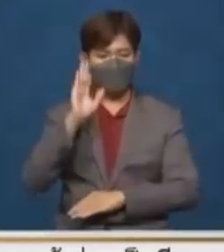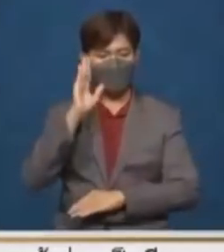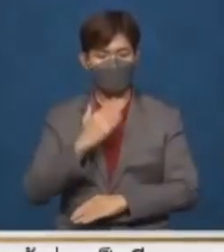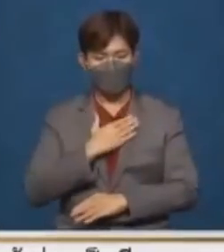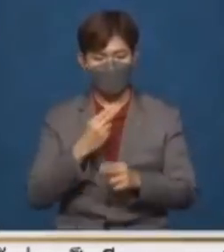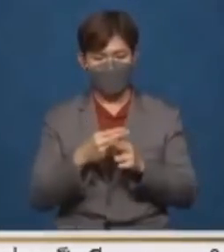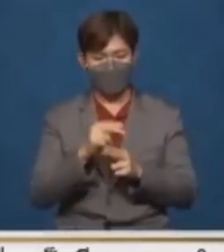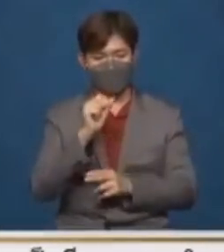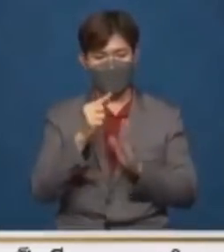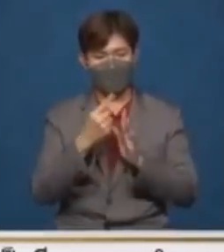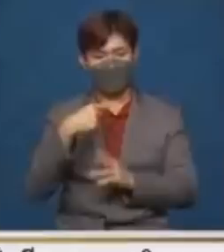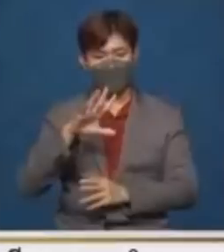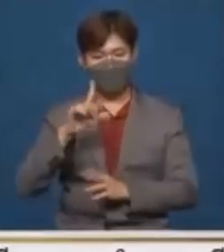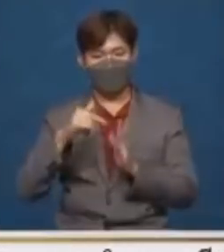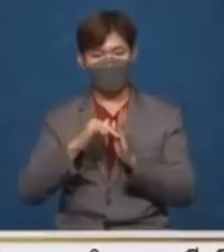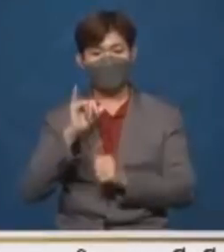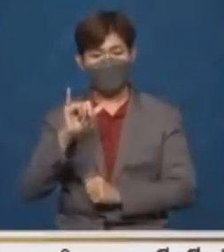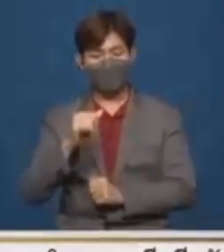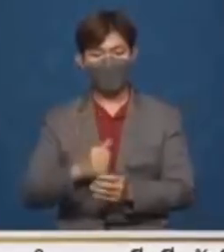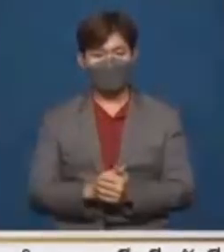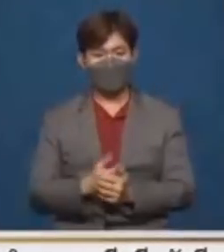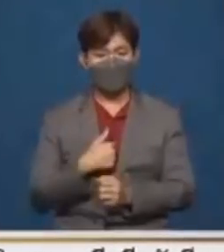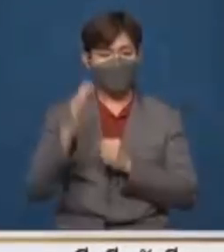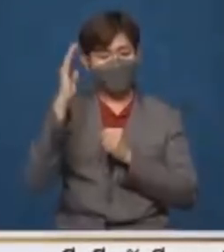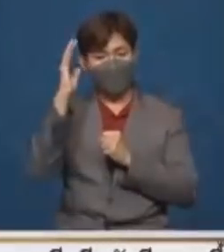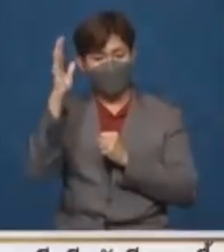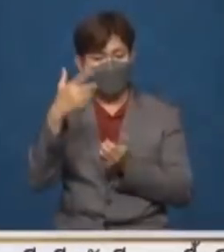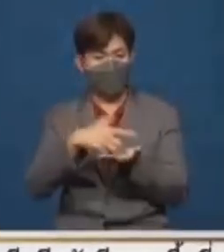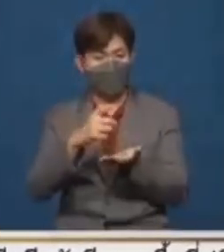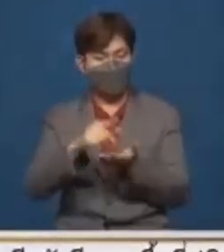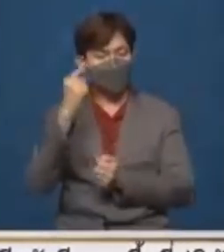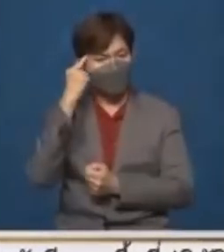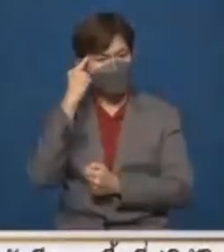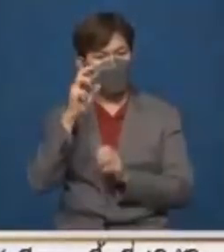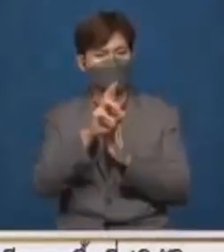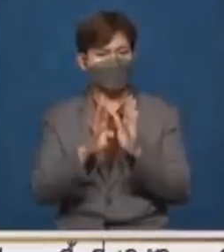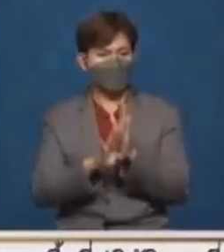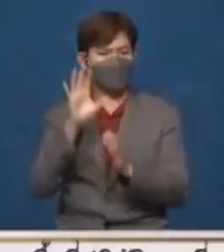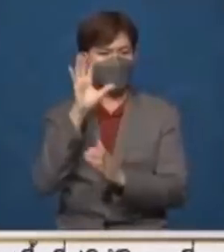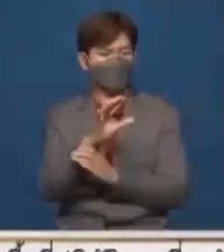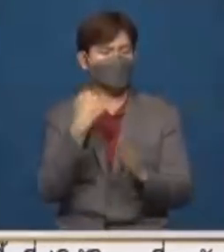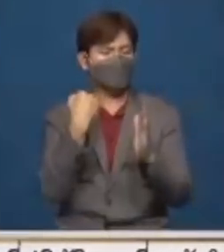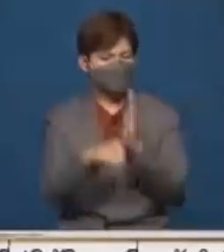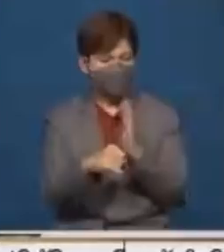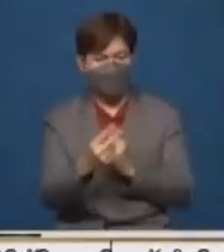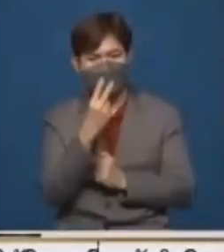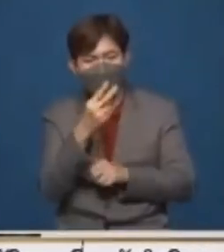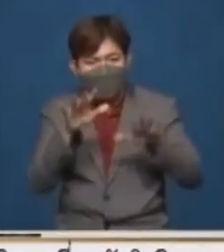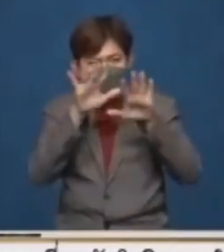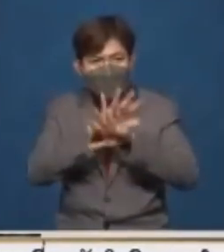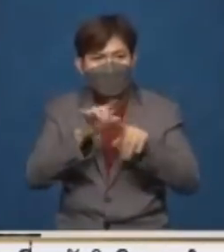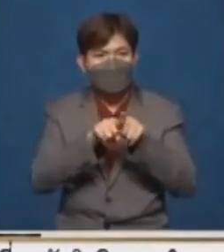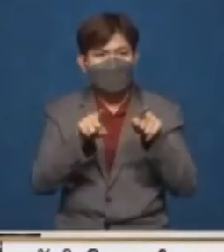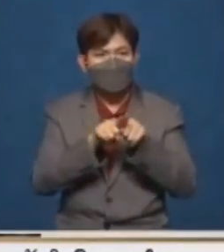สุภาชายใสมุนจรๆจิ่ททานกำลงพ banana เผมวากเป็นครัผิดครอบบัครับมันดูสมือนวท่าน Ivanำลงจะไปเป็คู่